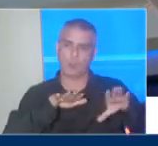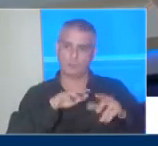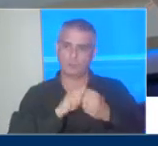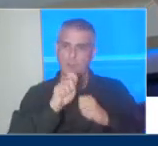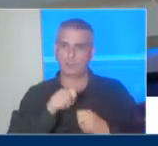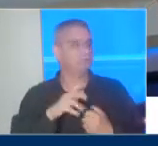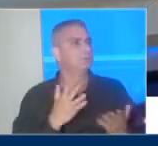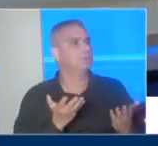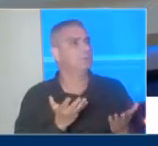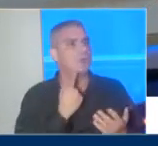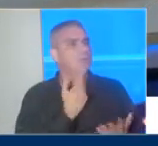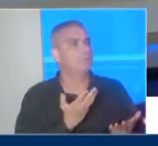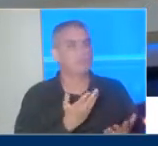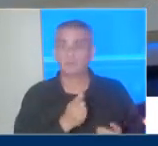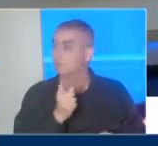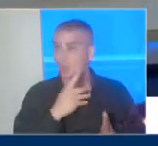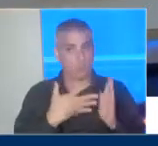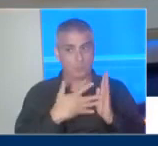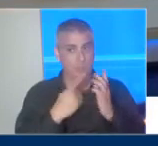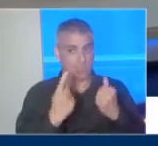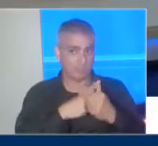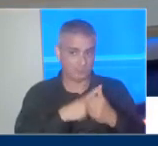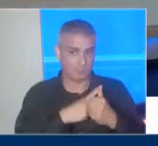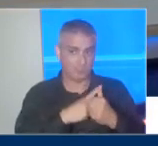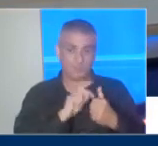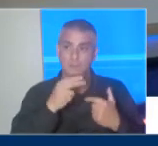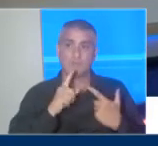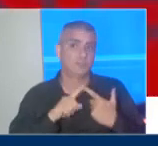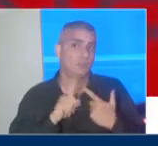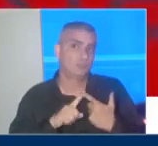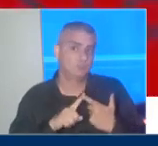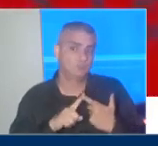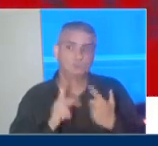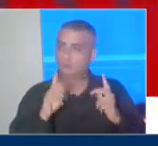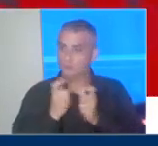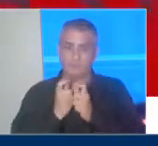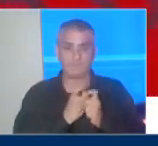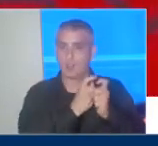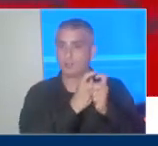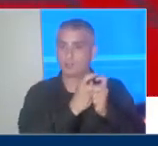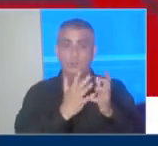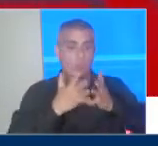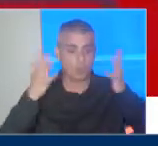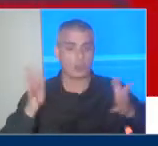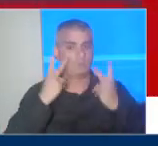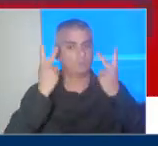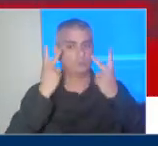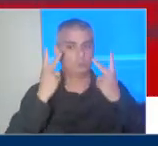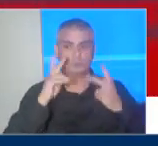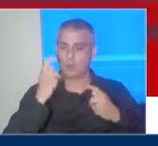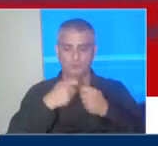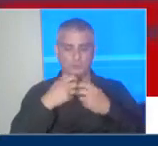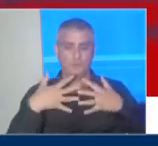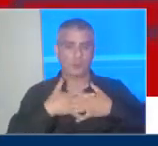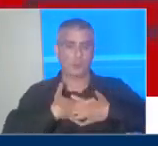או בכנסת וכו'. מה מרגיז מה שאת אומרת? רגע, אחד, היא לא מודדת את עצמה ככה. שתיים, יש מפלגות גדולות ומשמעותיות, כל